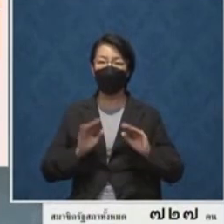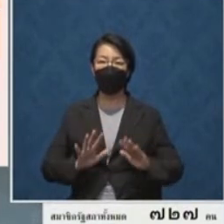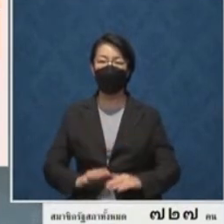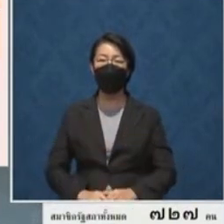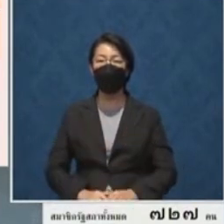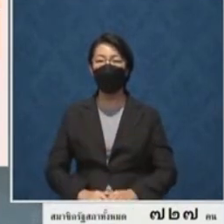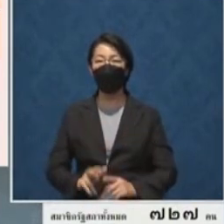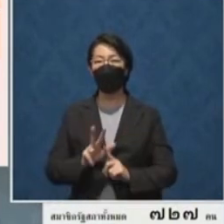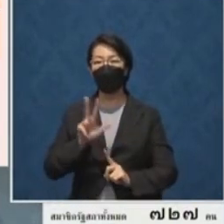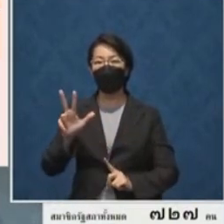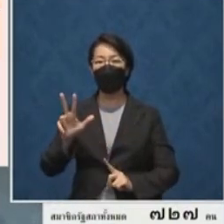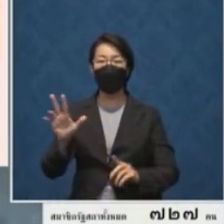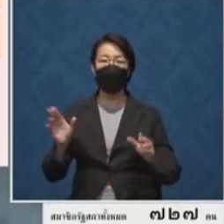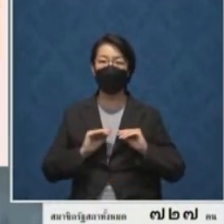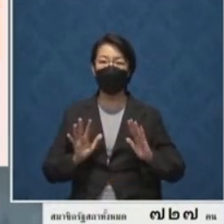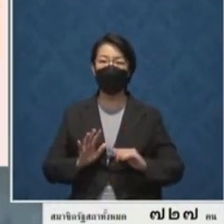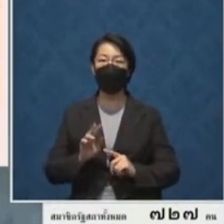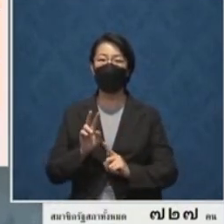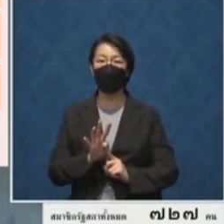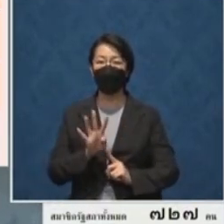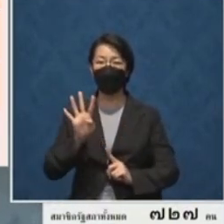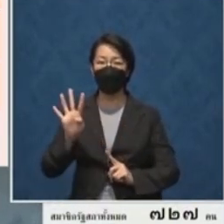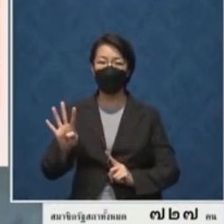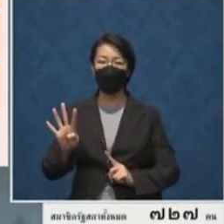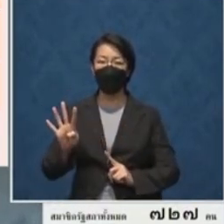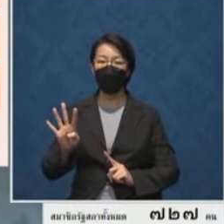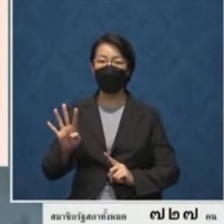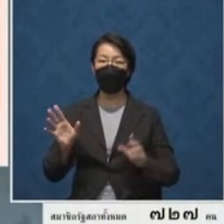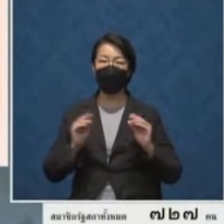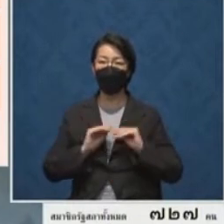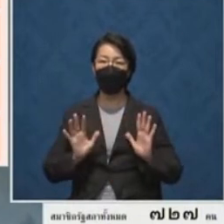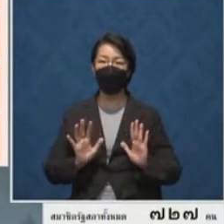ไม่รับหลักการ4ไม่รับหลักการค่ะ